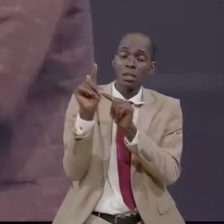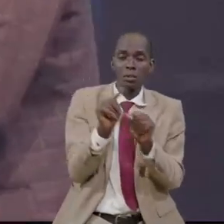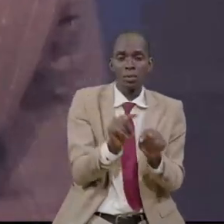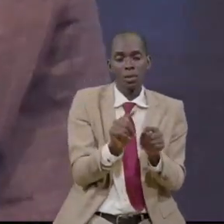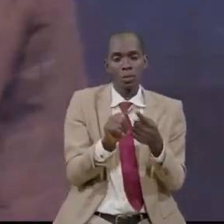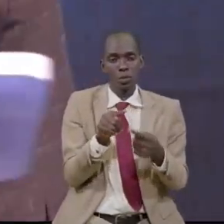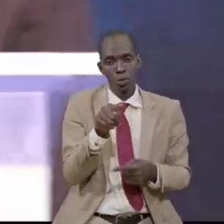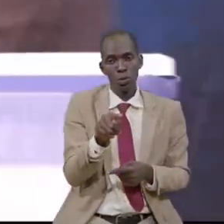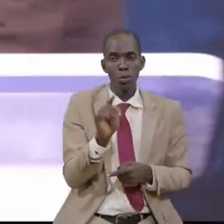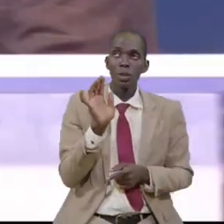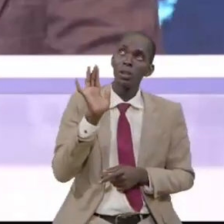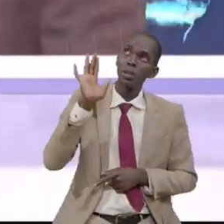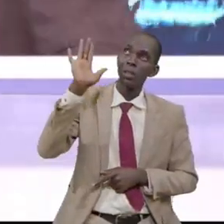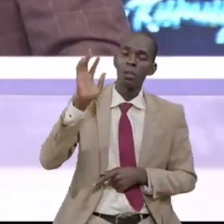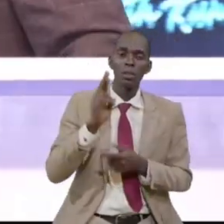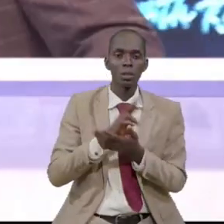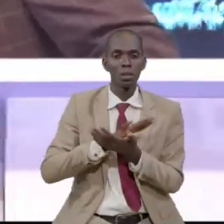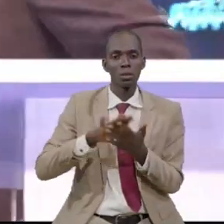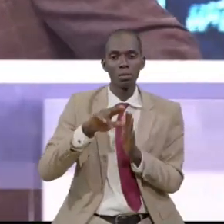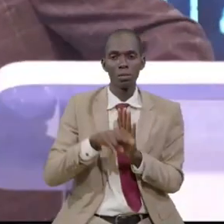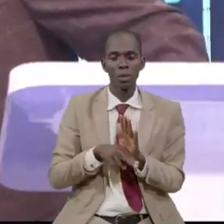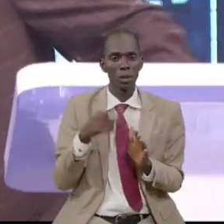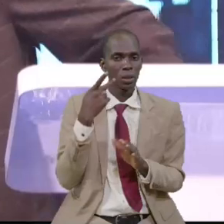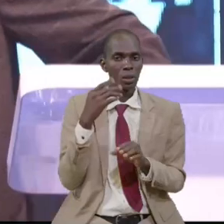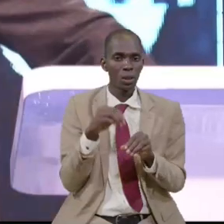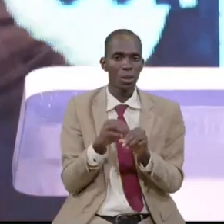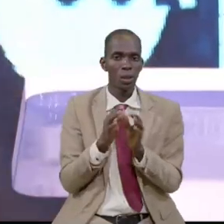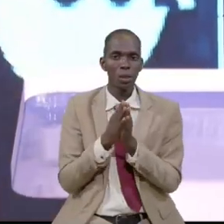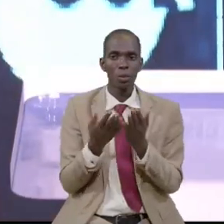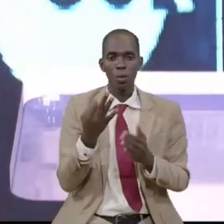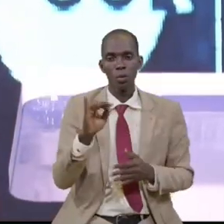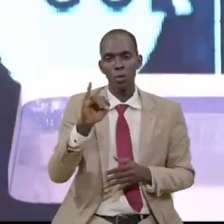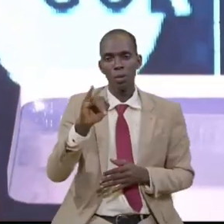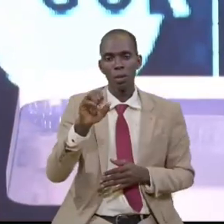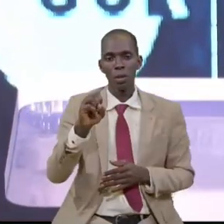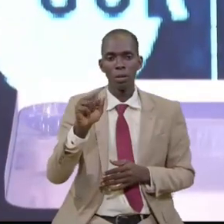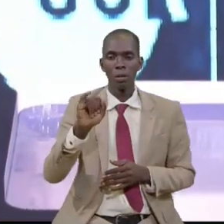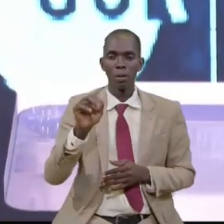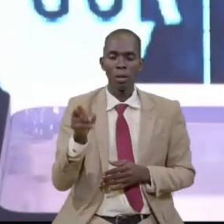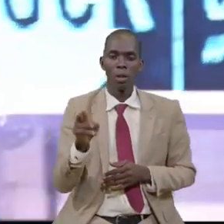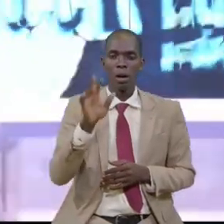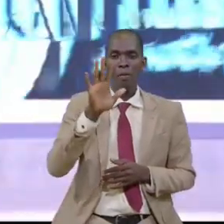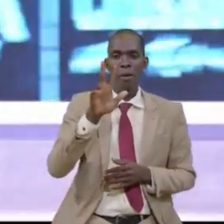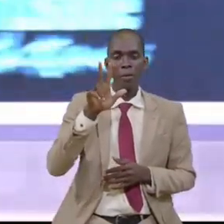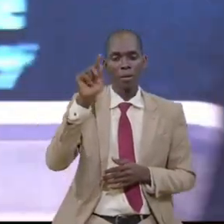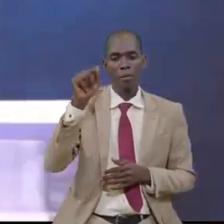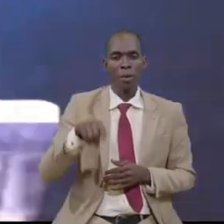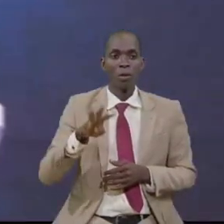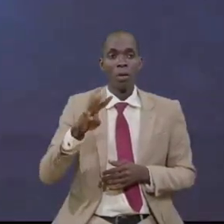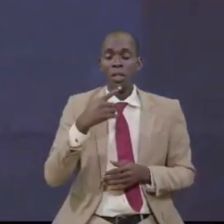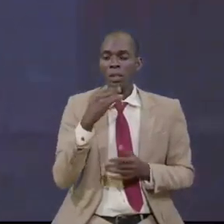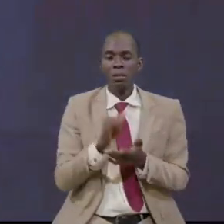cette justice soit à vous. Et Ésaïe 53, Ésaïe